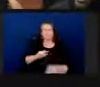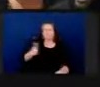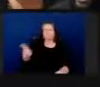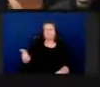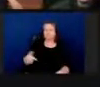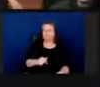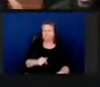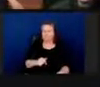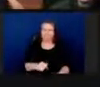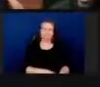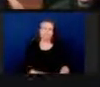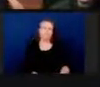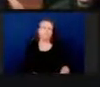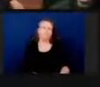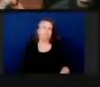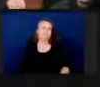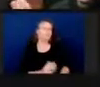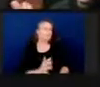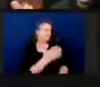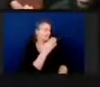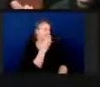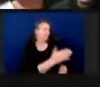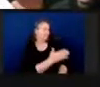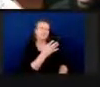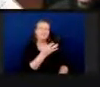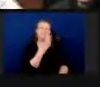nitampisha mwenzangu aendelee. Asante